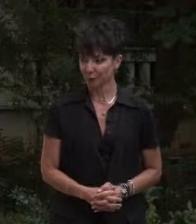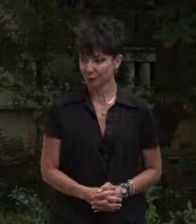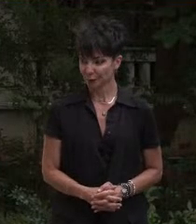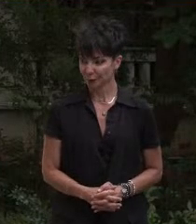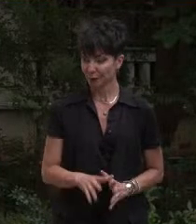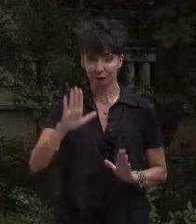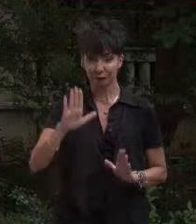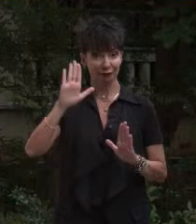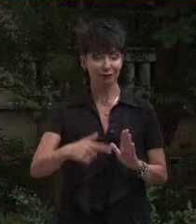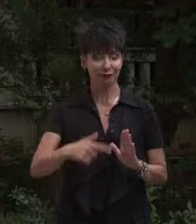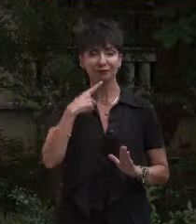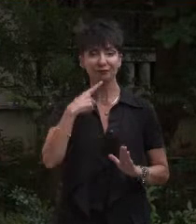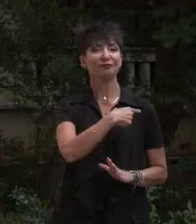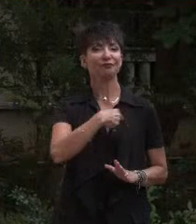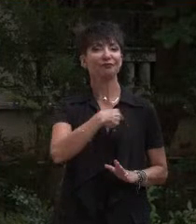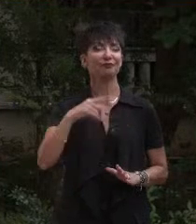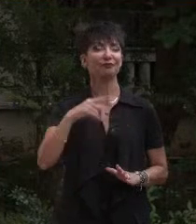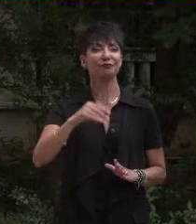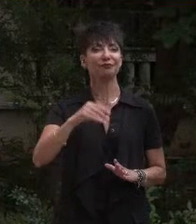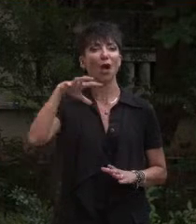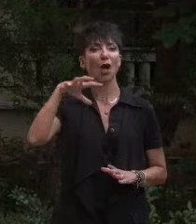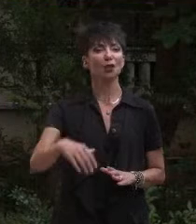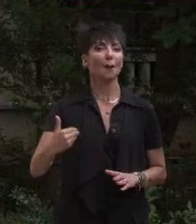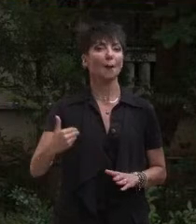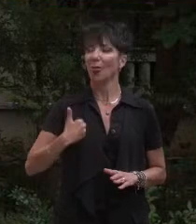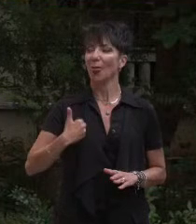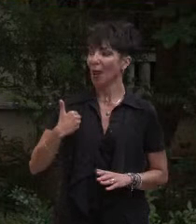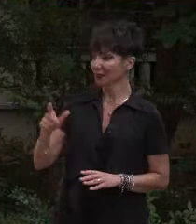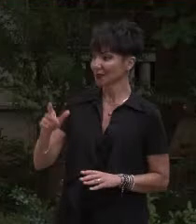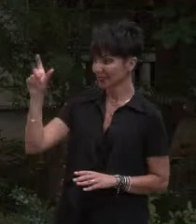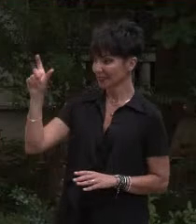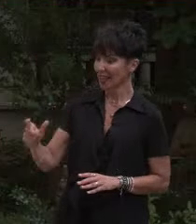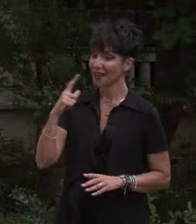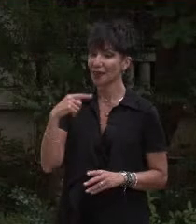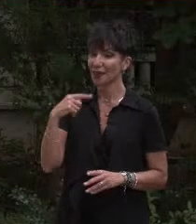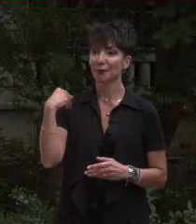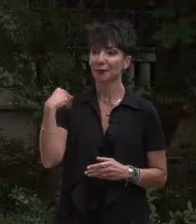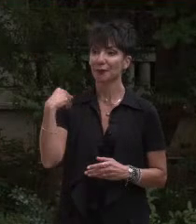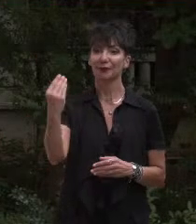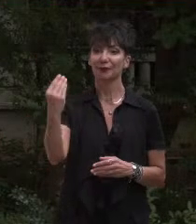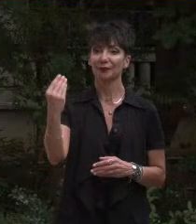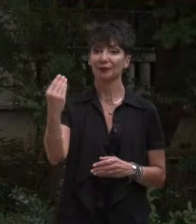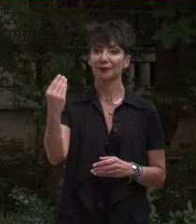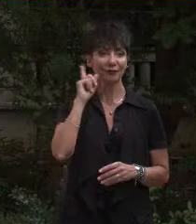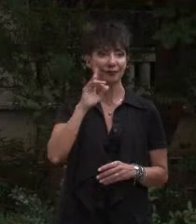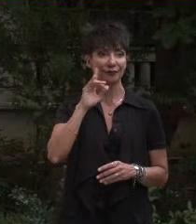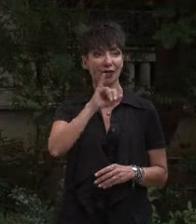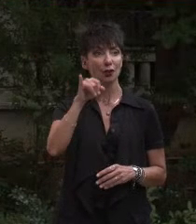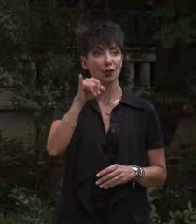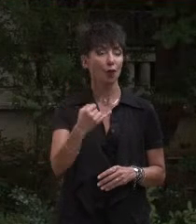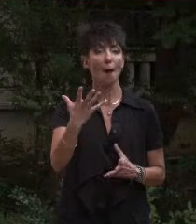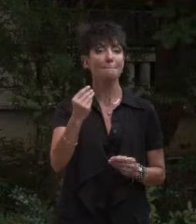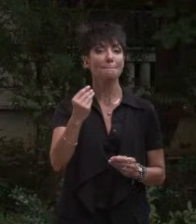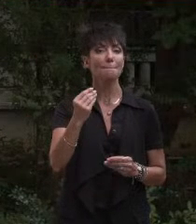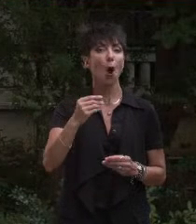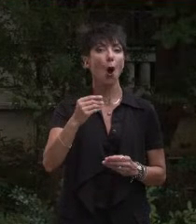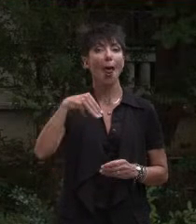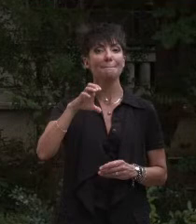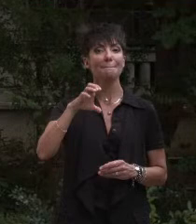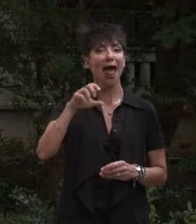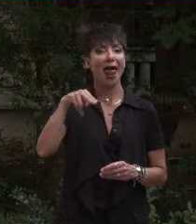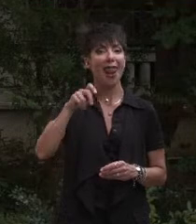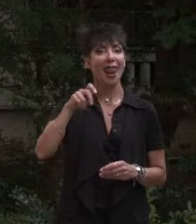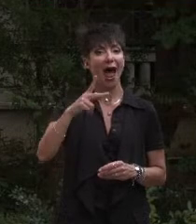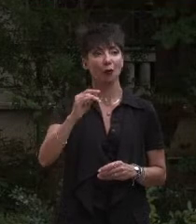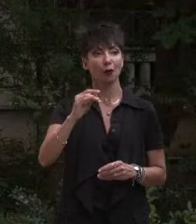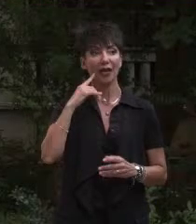Τέλος, καλούμε τη Διευθύντρια του Τομέα Νεότητας, κυρία Μαρία Καστελάνου, να παραδώσει έπαινο στην κυρία Τζούλια Πουλιμενάκου, λογοτέχνη, υπεύθυνη της